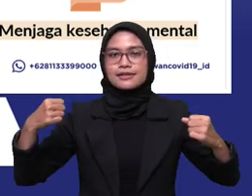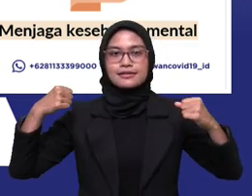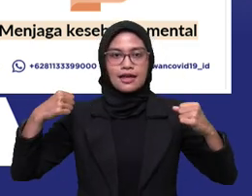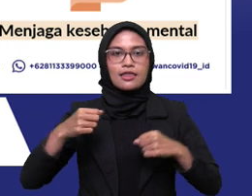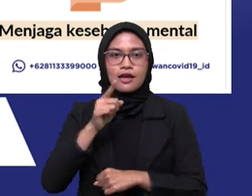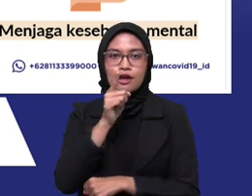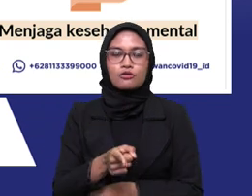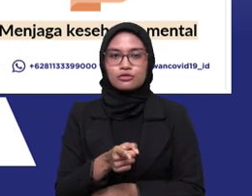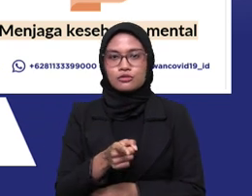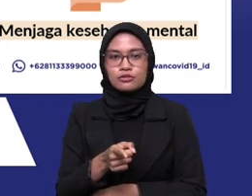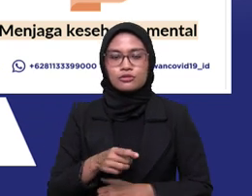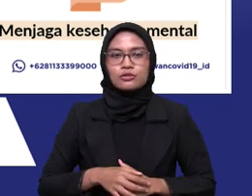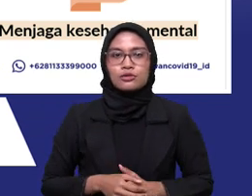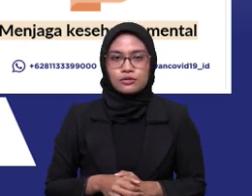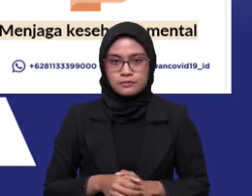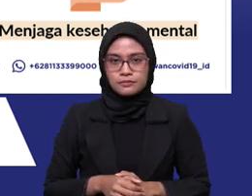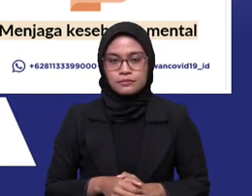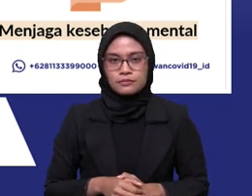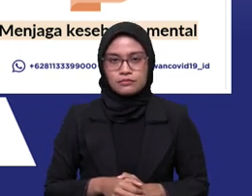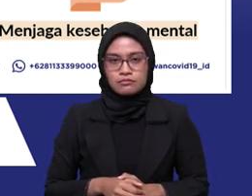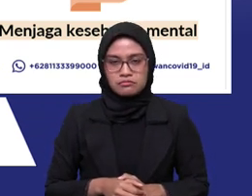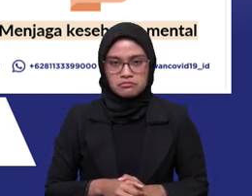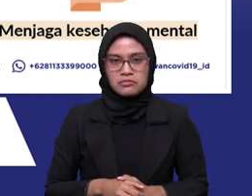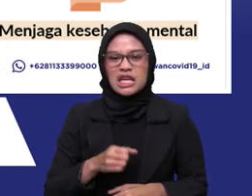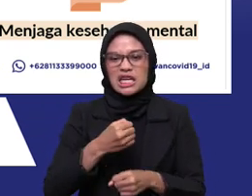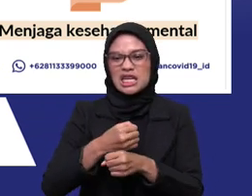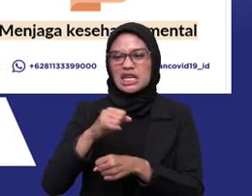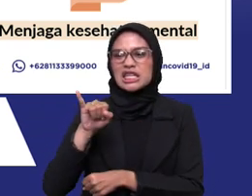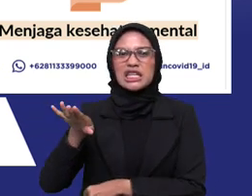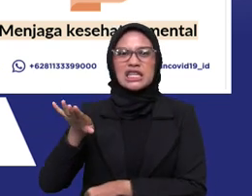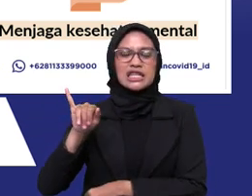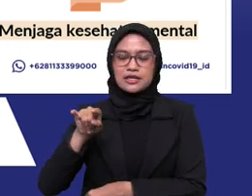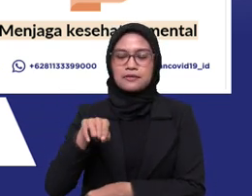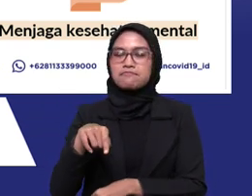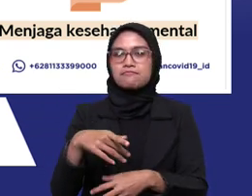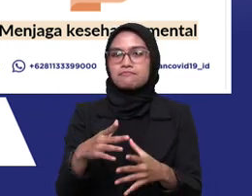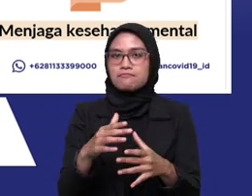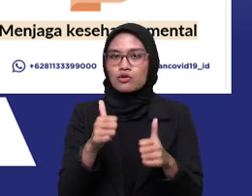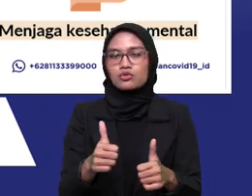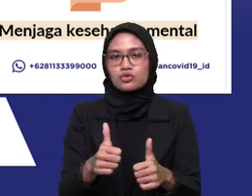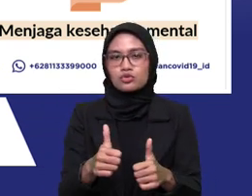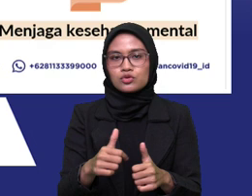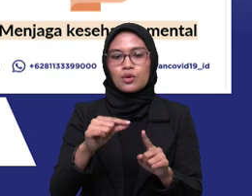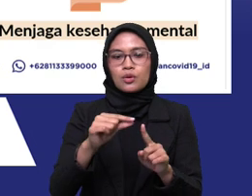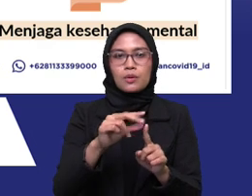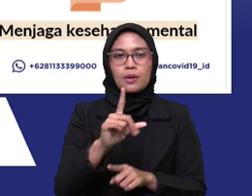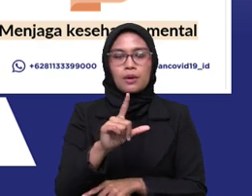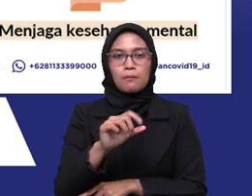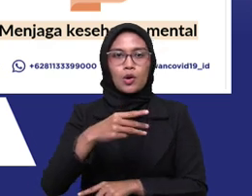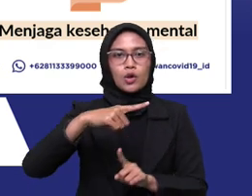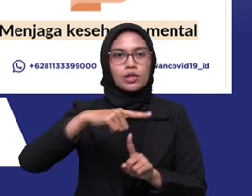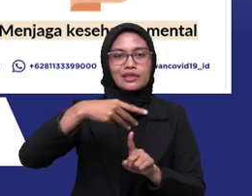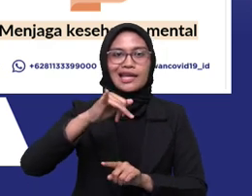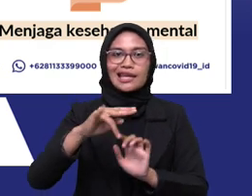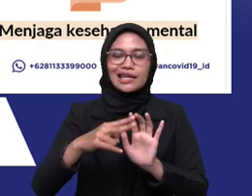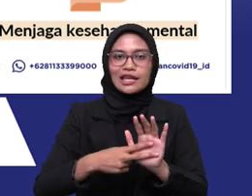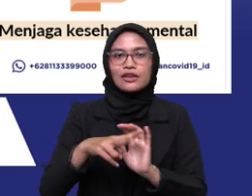yaitu makanan yang mengandung nutrisi lengkap baik karbohidrat protein lemak vitamin